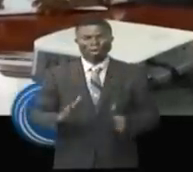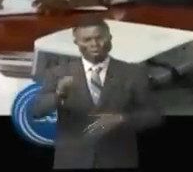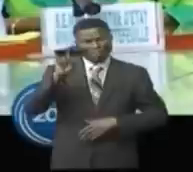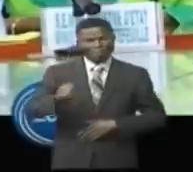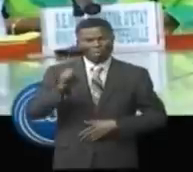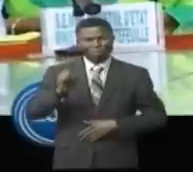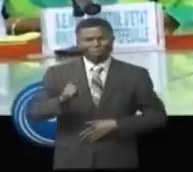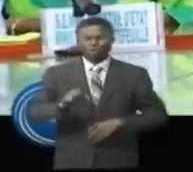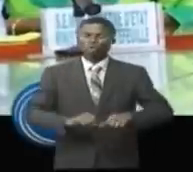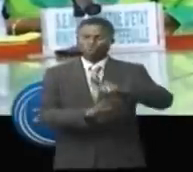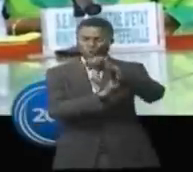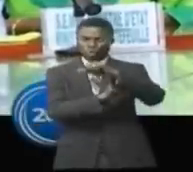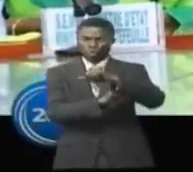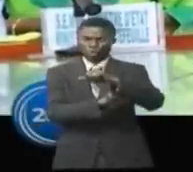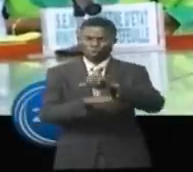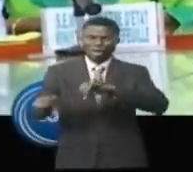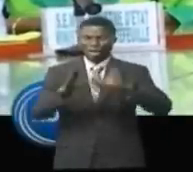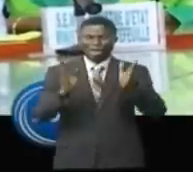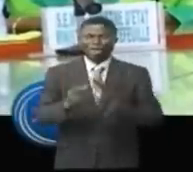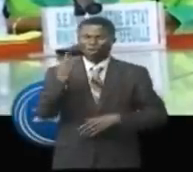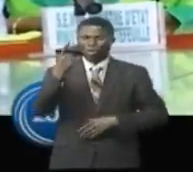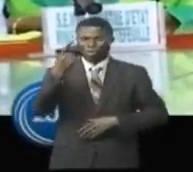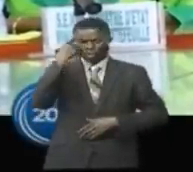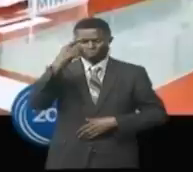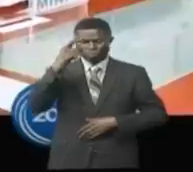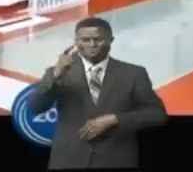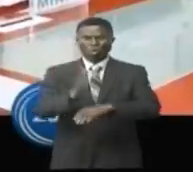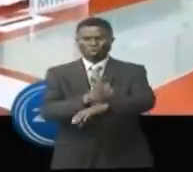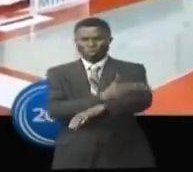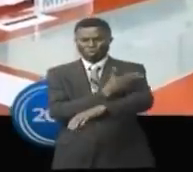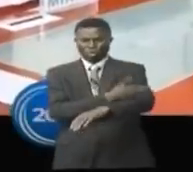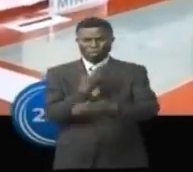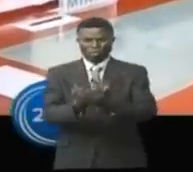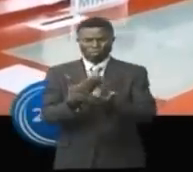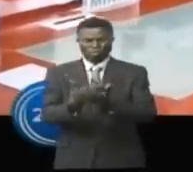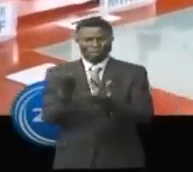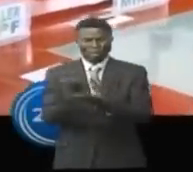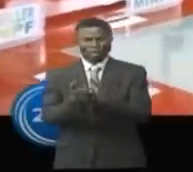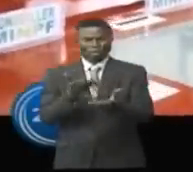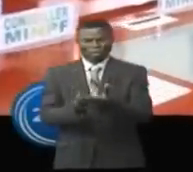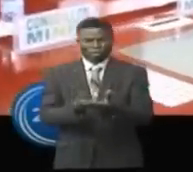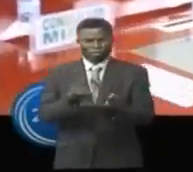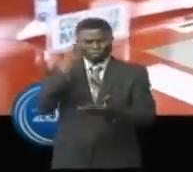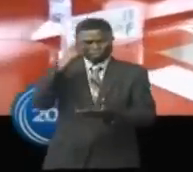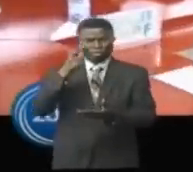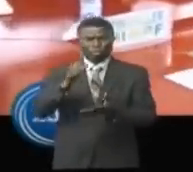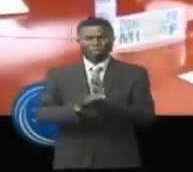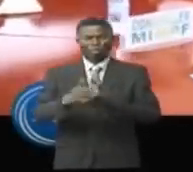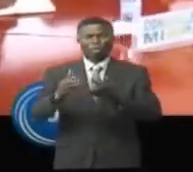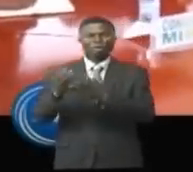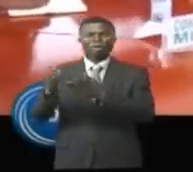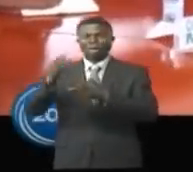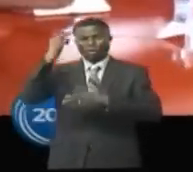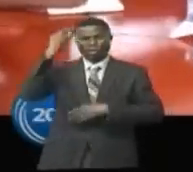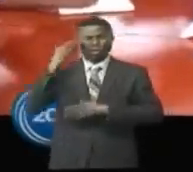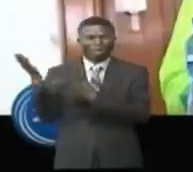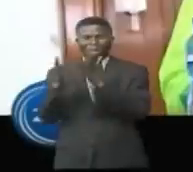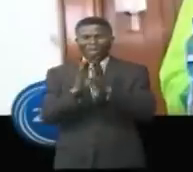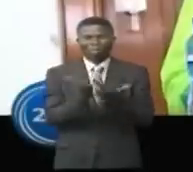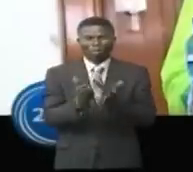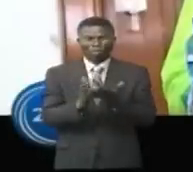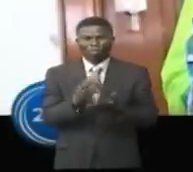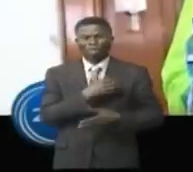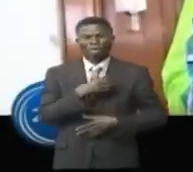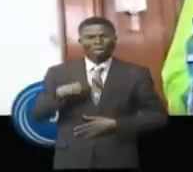de l'accompagnement de l'actionnaire unique pour faire avancer rapidement les dossiers. Pour le numéro 1 du portefeuille, la princesse Adel